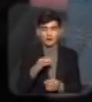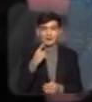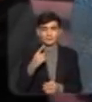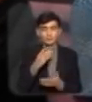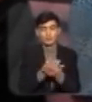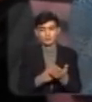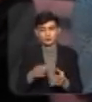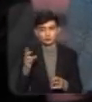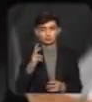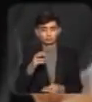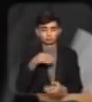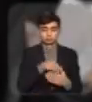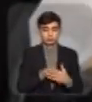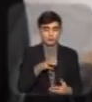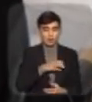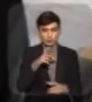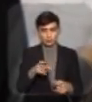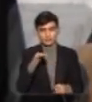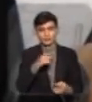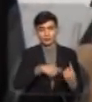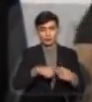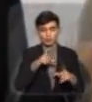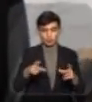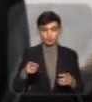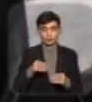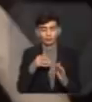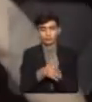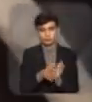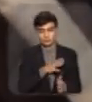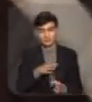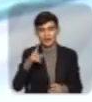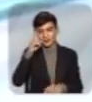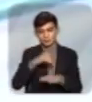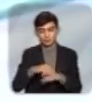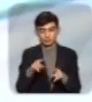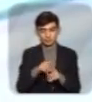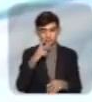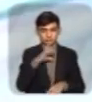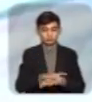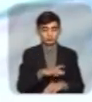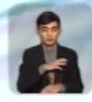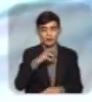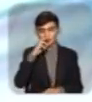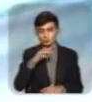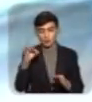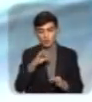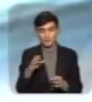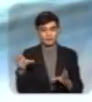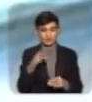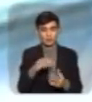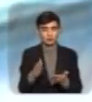емес, қалталы азаматтар мен кәсіпкерлерге аударылып кеткені үкіметке сын болып тиіп отыр. Бұл қателіктердің бәрі